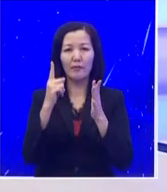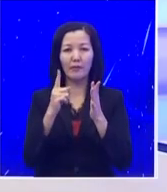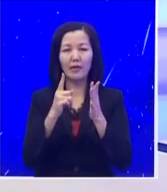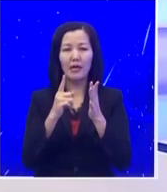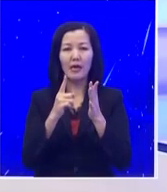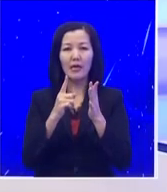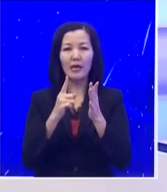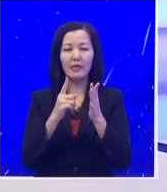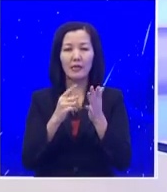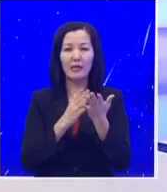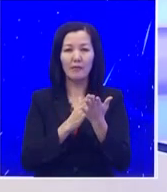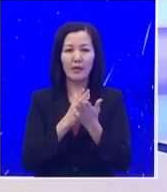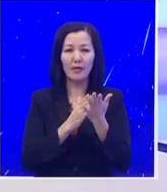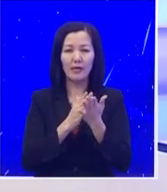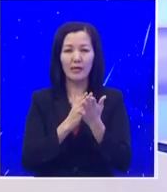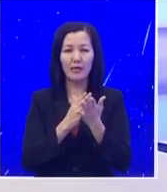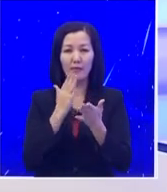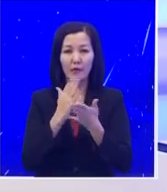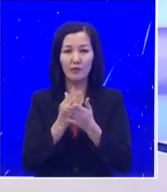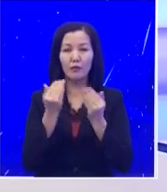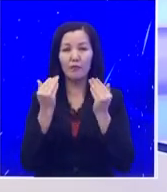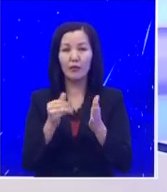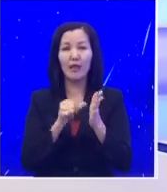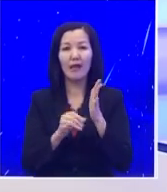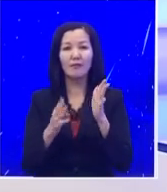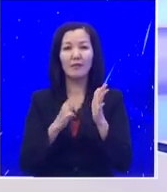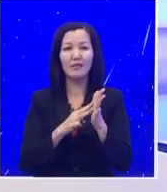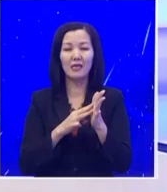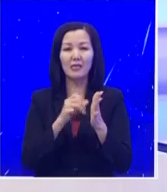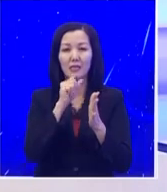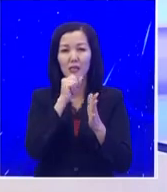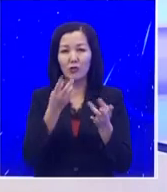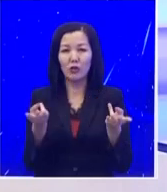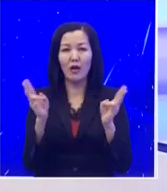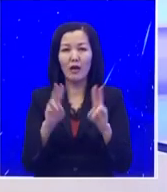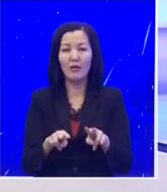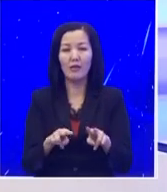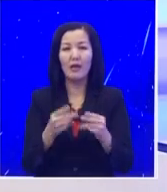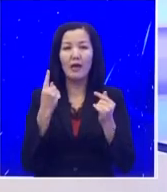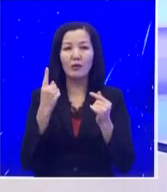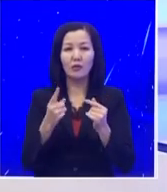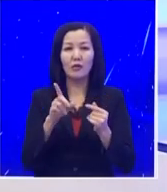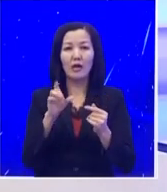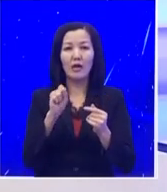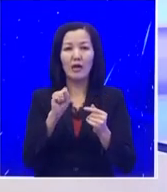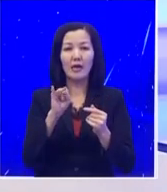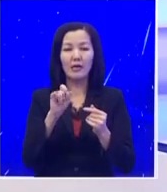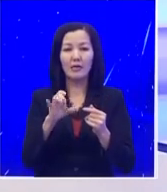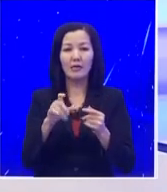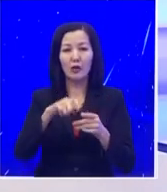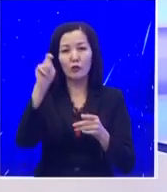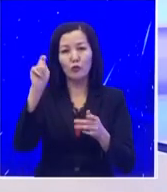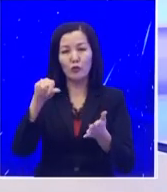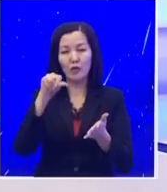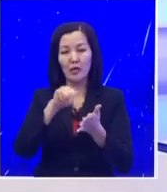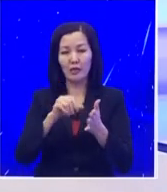болса, биыл бар жоғы 68 қария қалған. Отан үшін от кешкендердің бірі Ғайыс Егенбердіұлы. Қанды қырғын куәгерімен